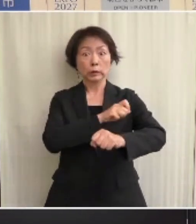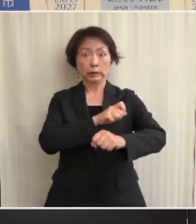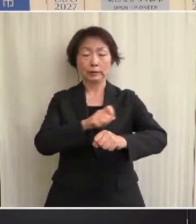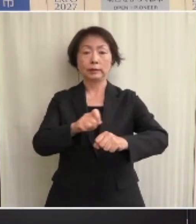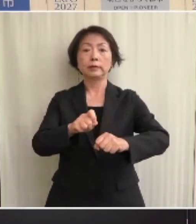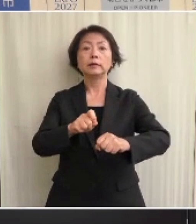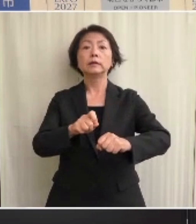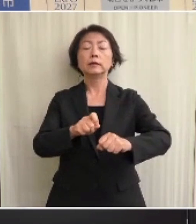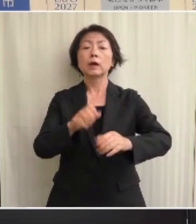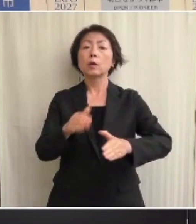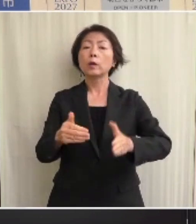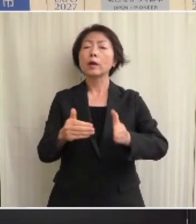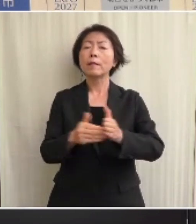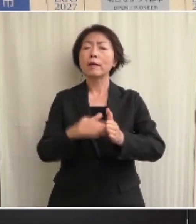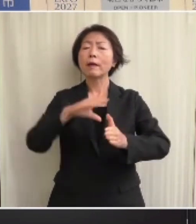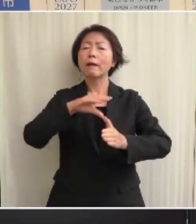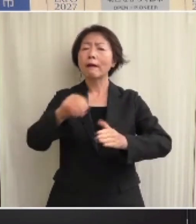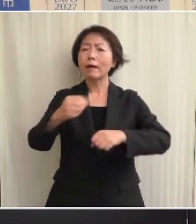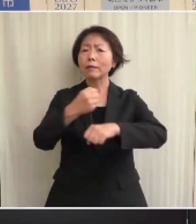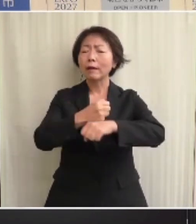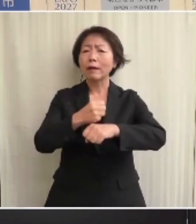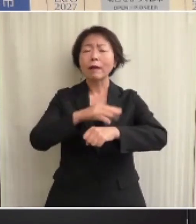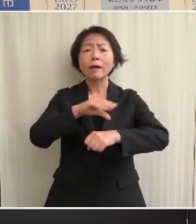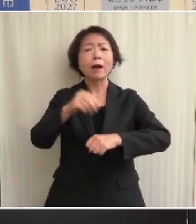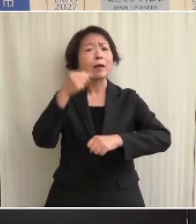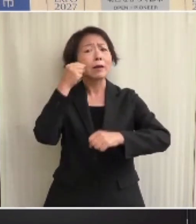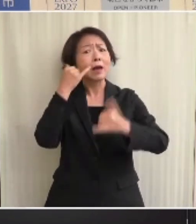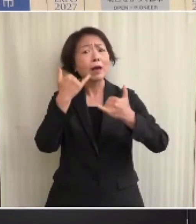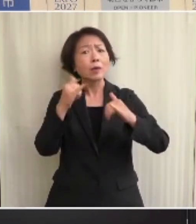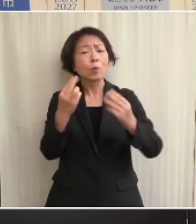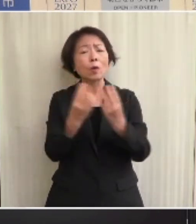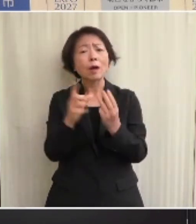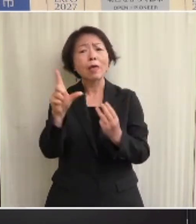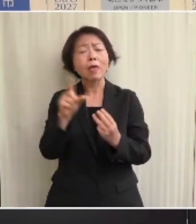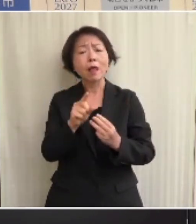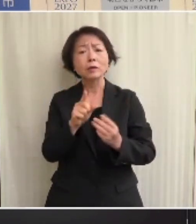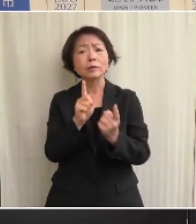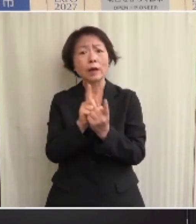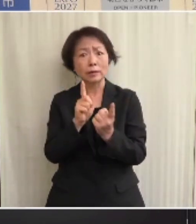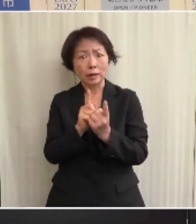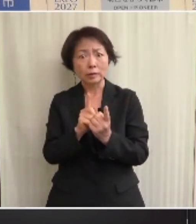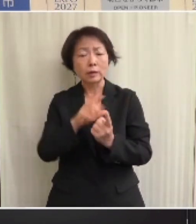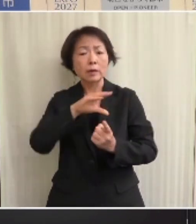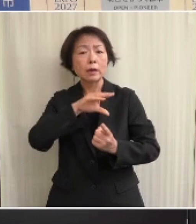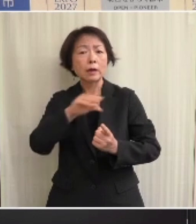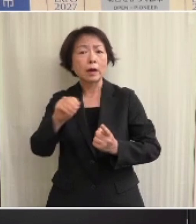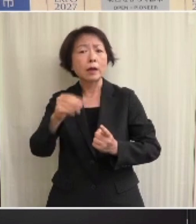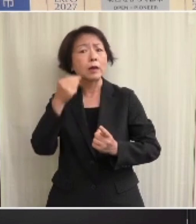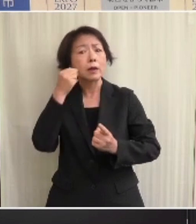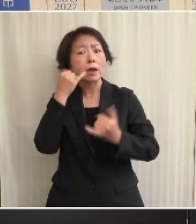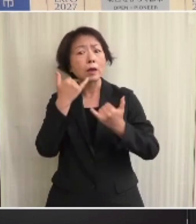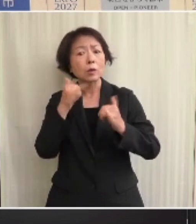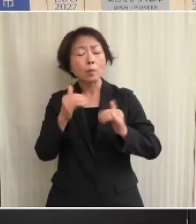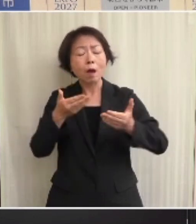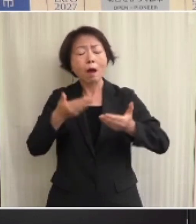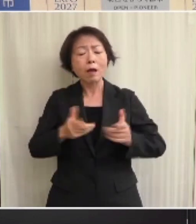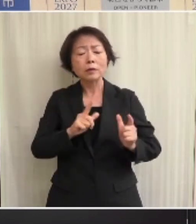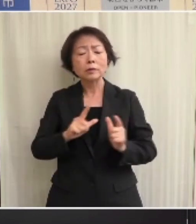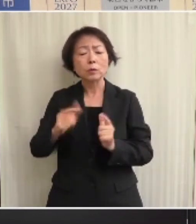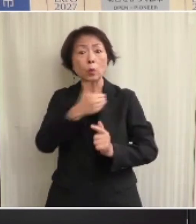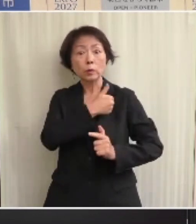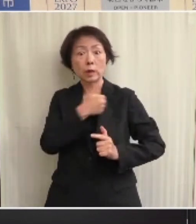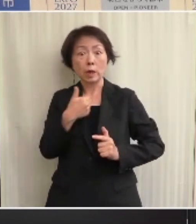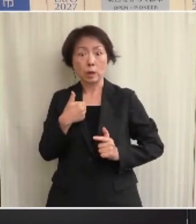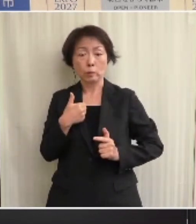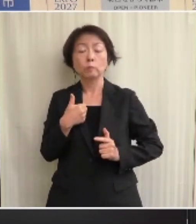ね、これまで帰宅困難者を減らすための対策、それから困難者が安心して過ごすためにどうすれば